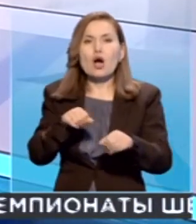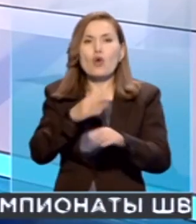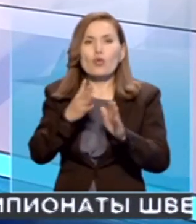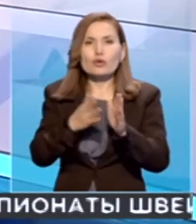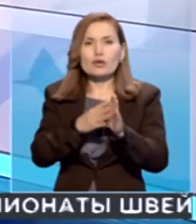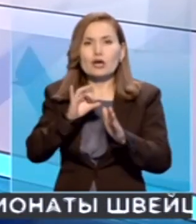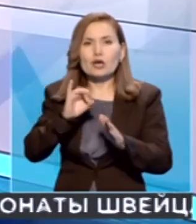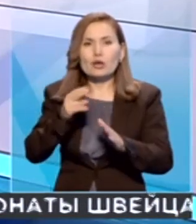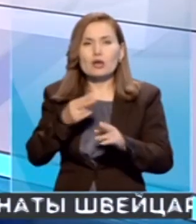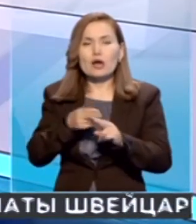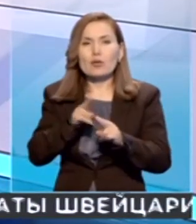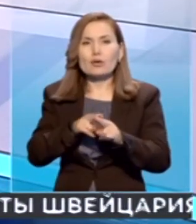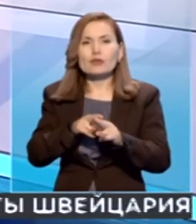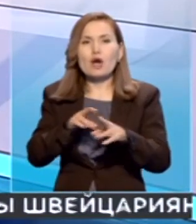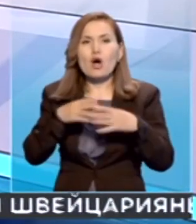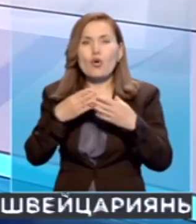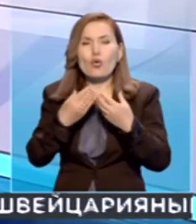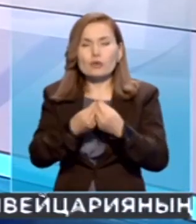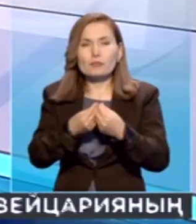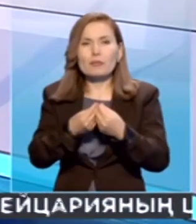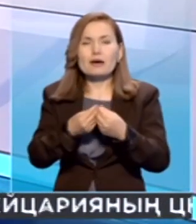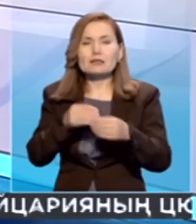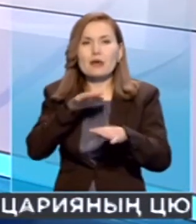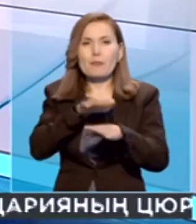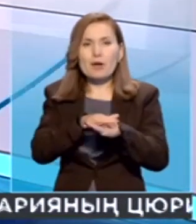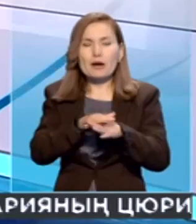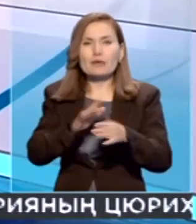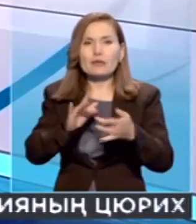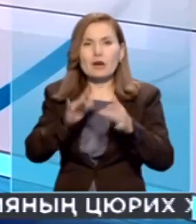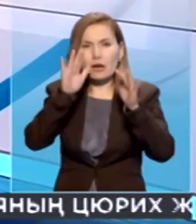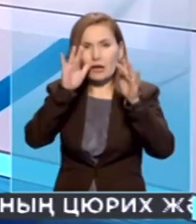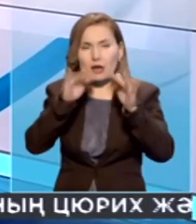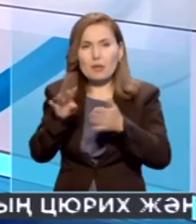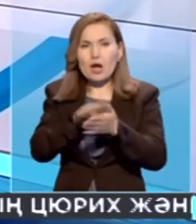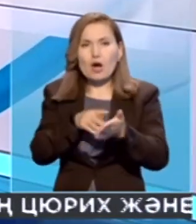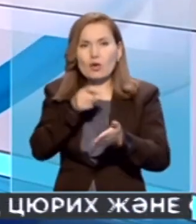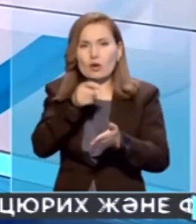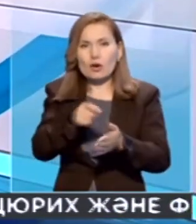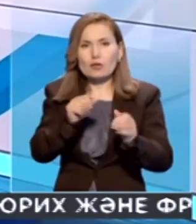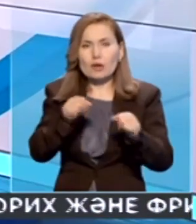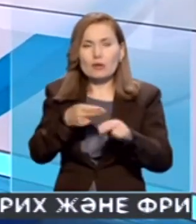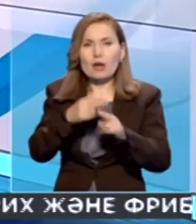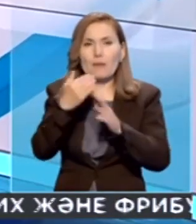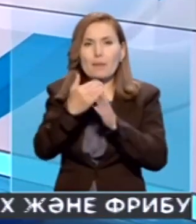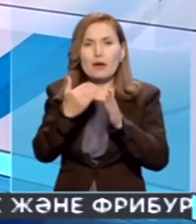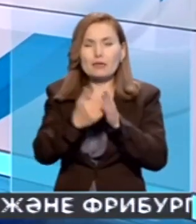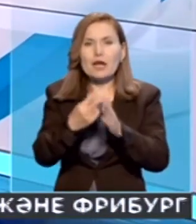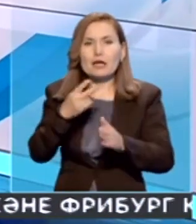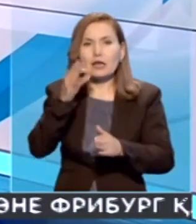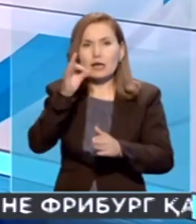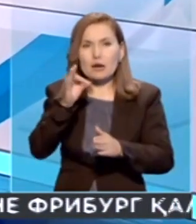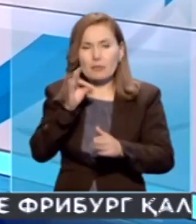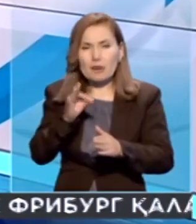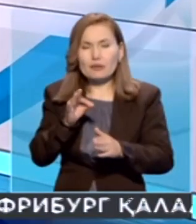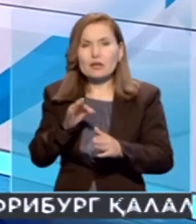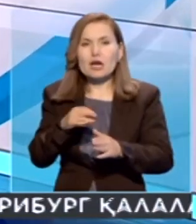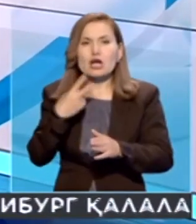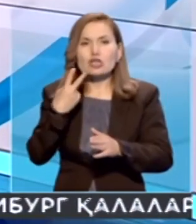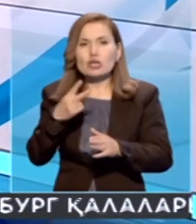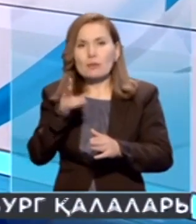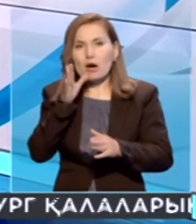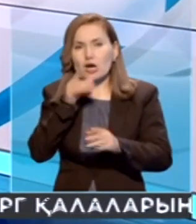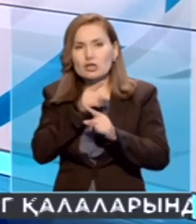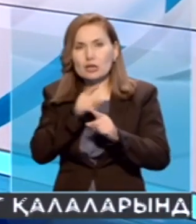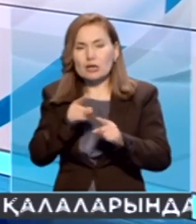дейін отбасы банктің ресми сайтына кіріп, ипотекалық несие алуға өтініш беруге болады. Бағдарлама 2%-пен 20 жылға